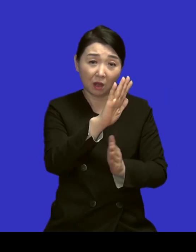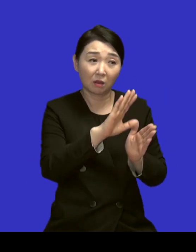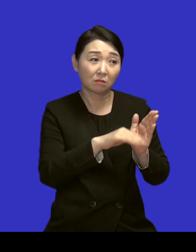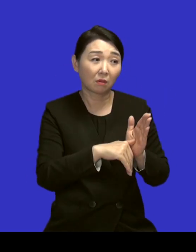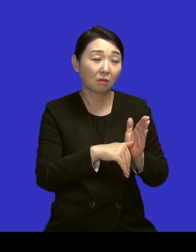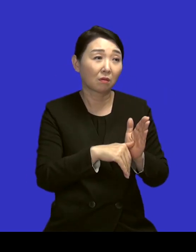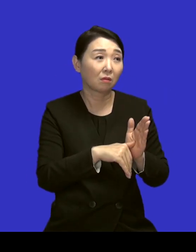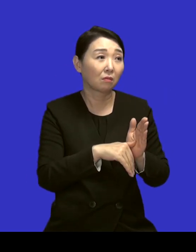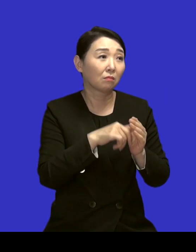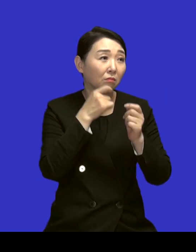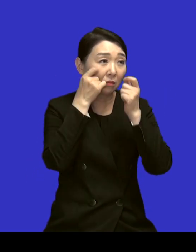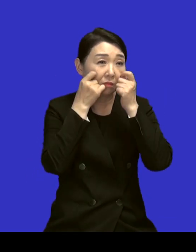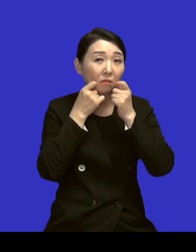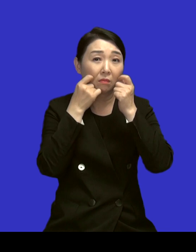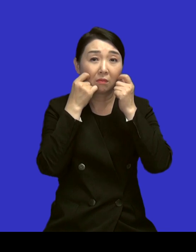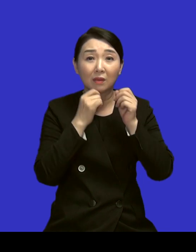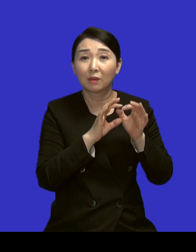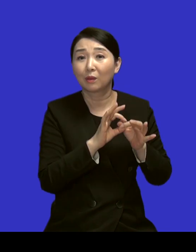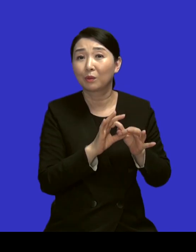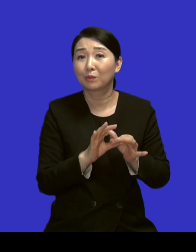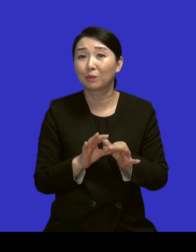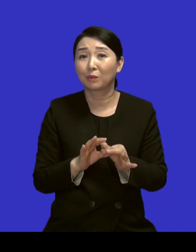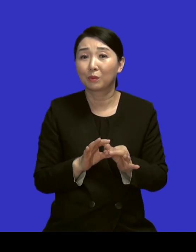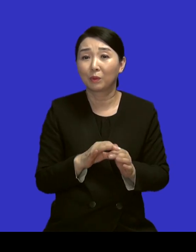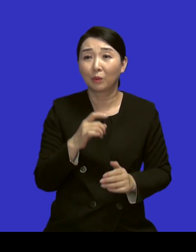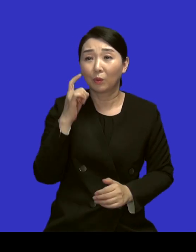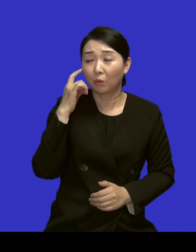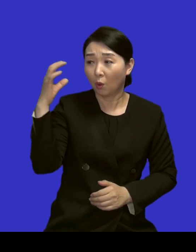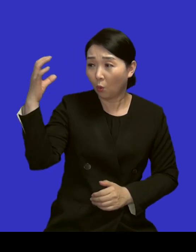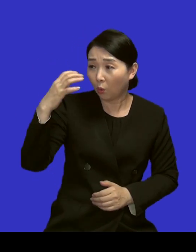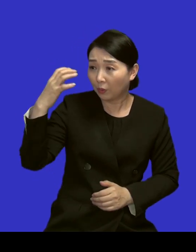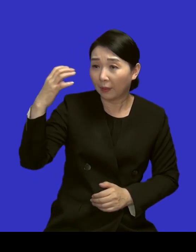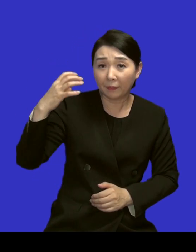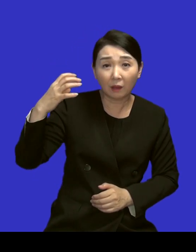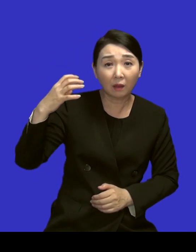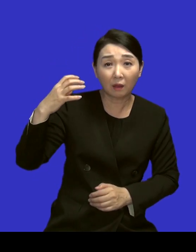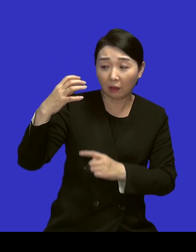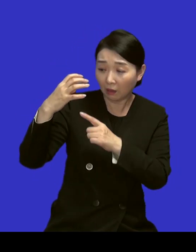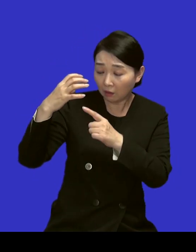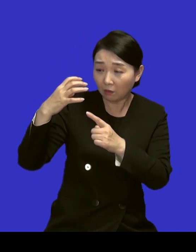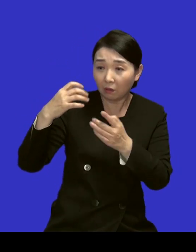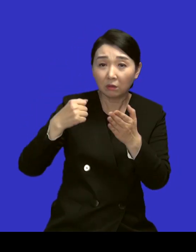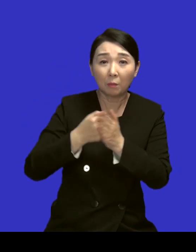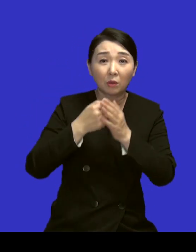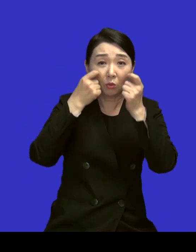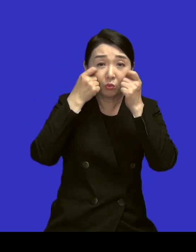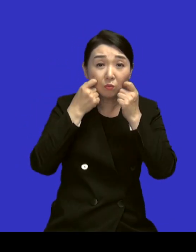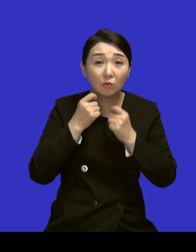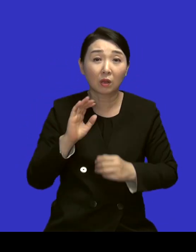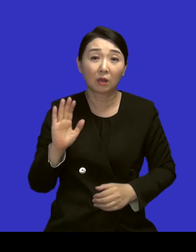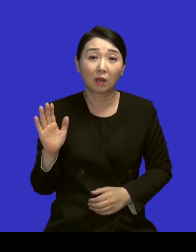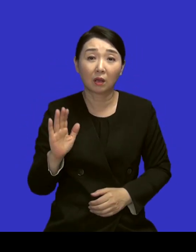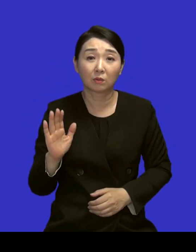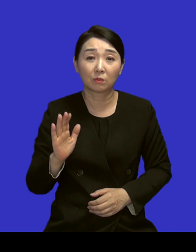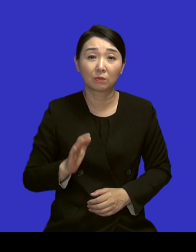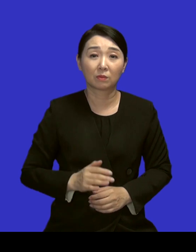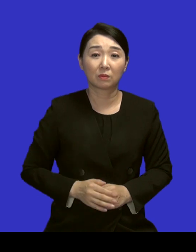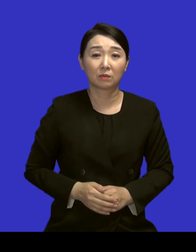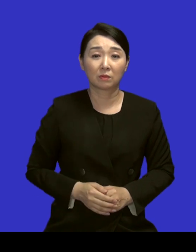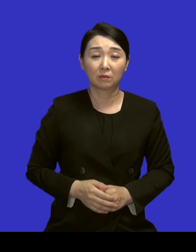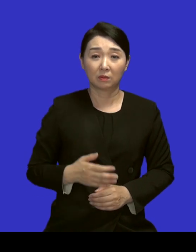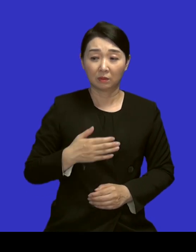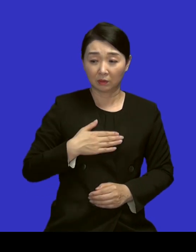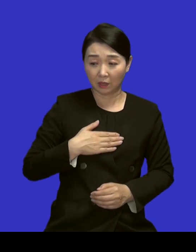눈물이 안 멈추는 거예요. 그러니까 혼났다라는 것 때문에 눈물이 안 멈추는 게 아니라